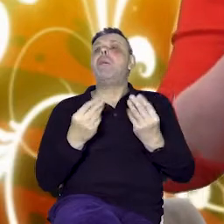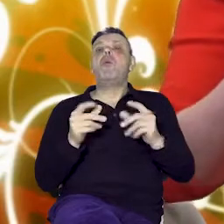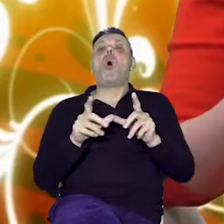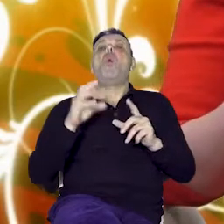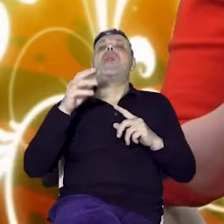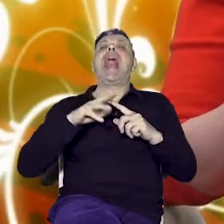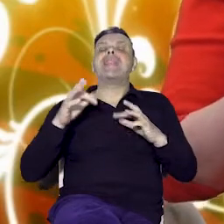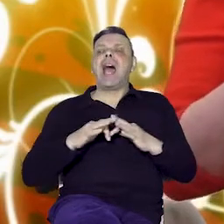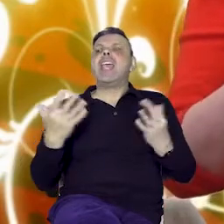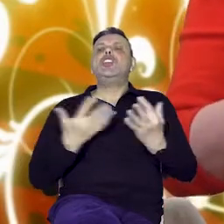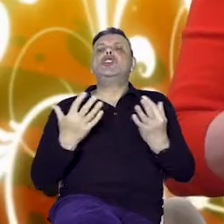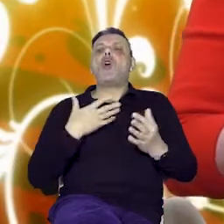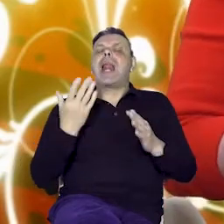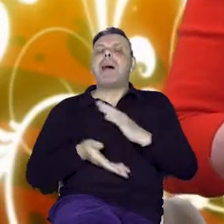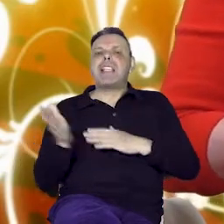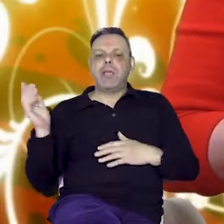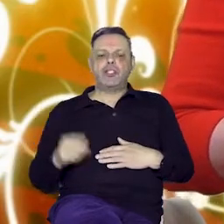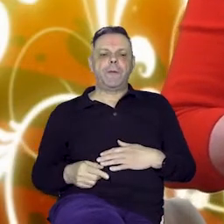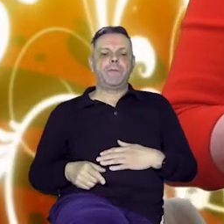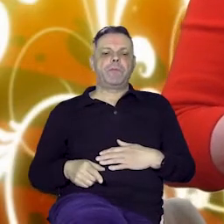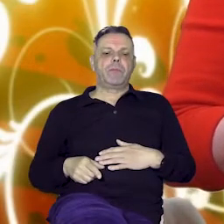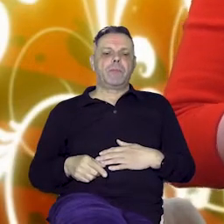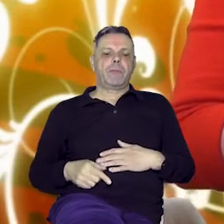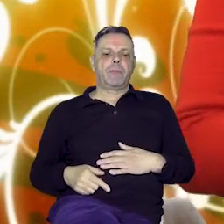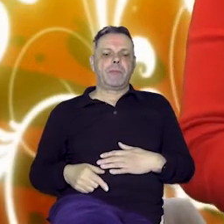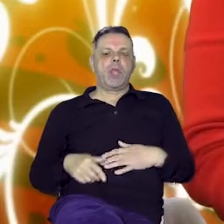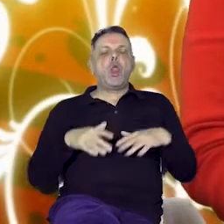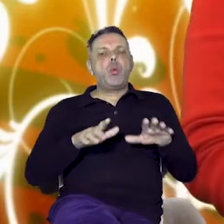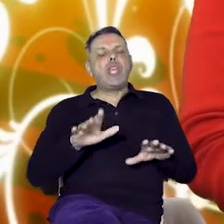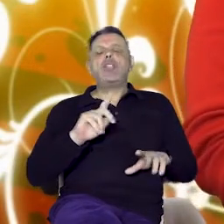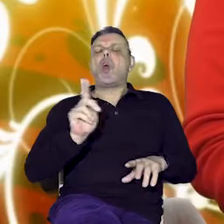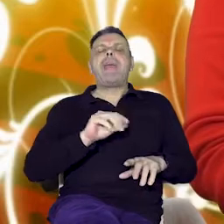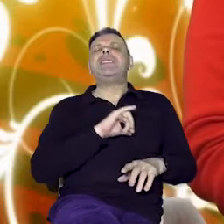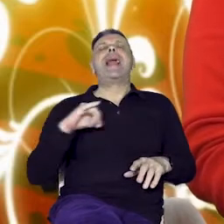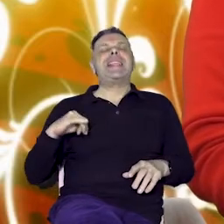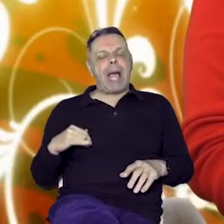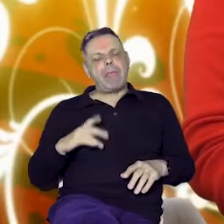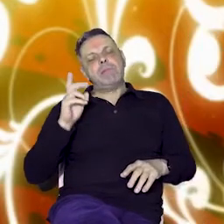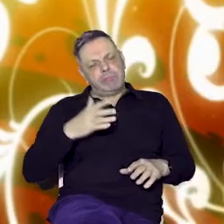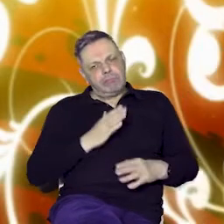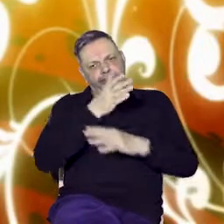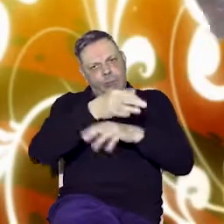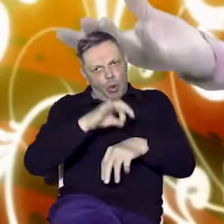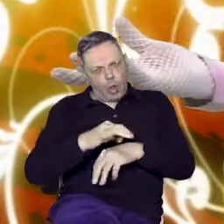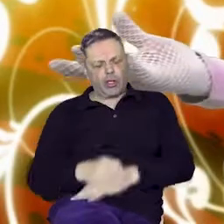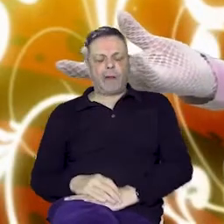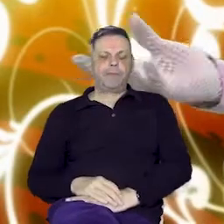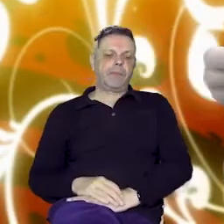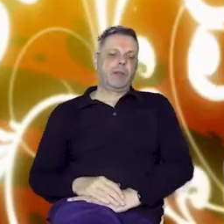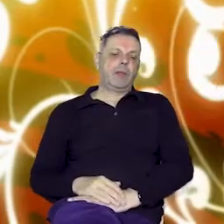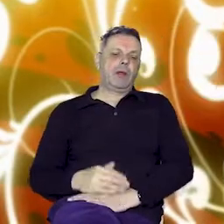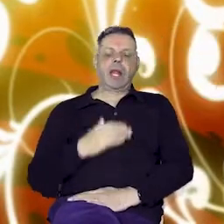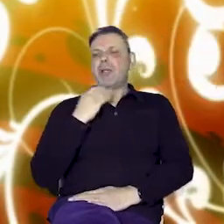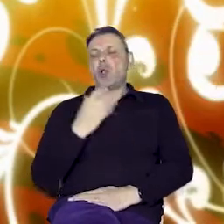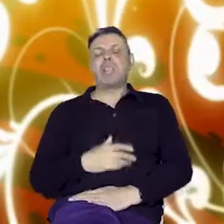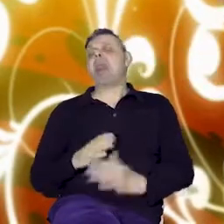što treba izbjeći. Da to ljudi ne bi smjeli na svoju ruku. Ali se slažem s vama. Problem. Bilo šta da mi uzimamo, C vitamin